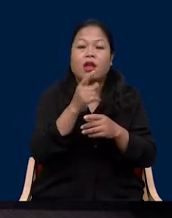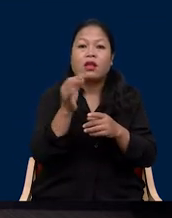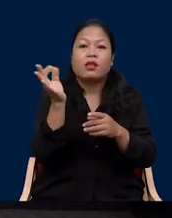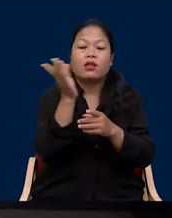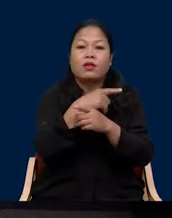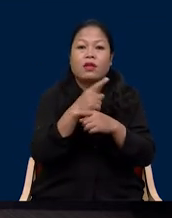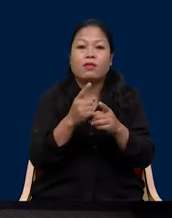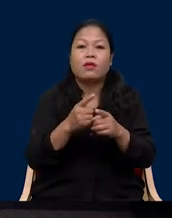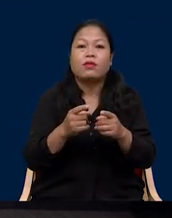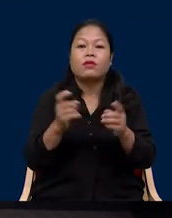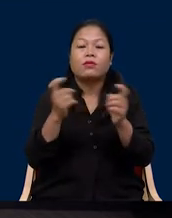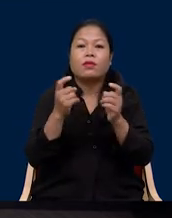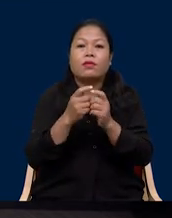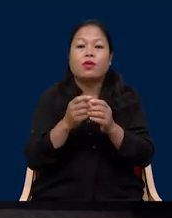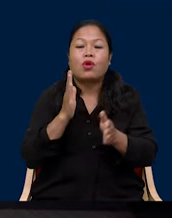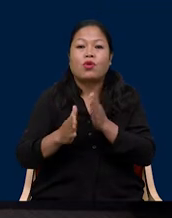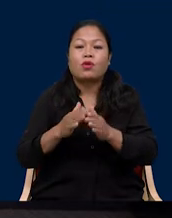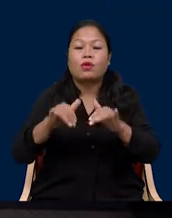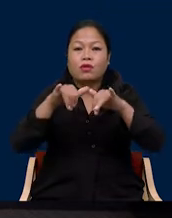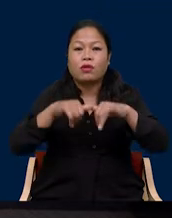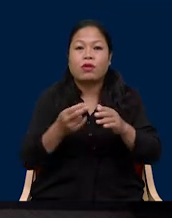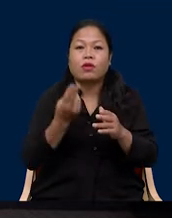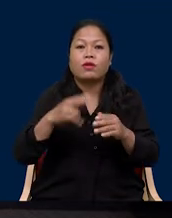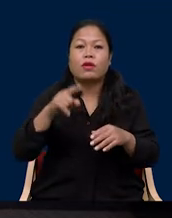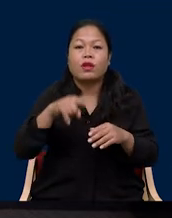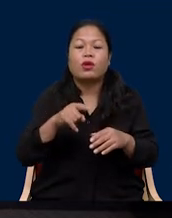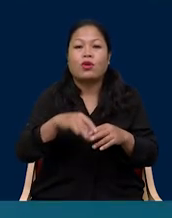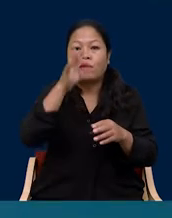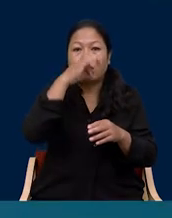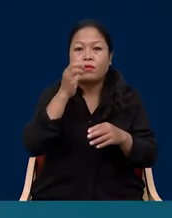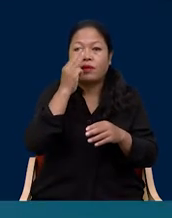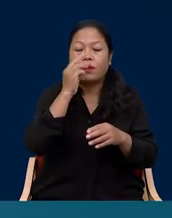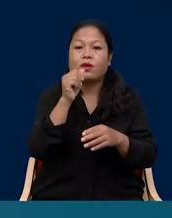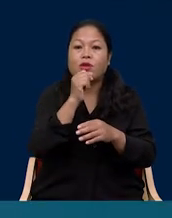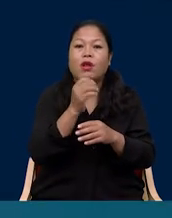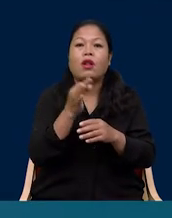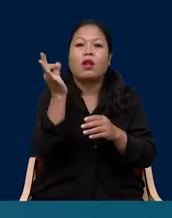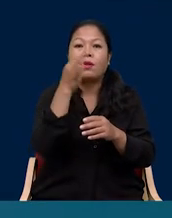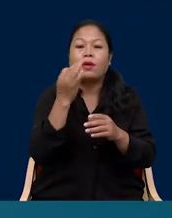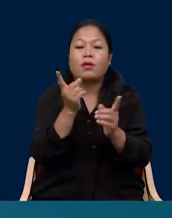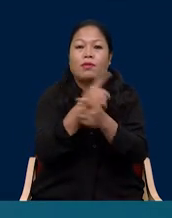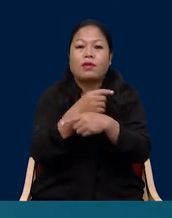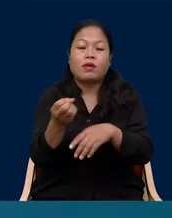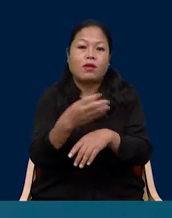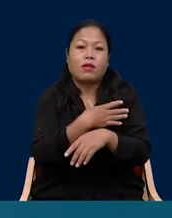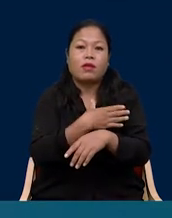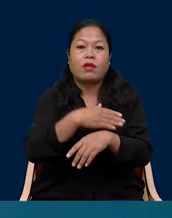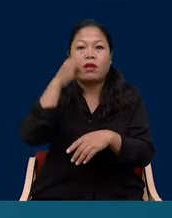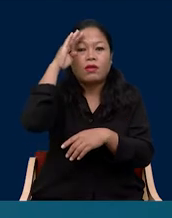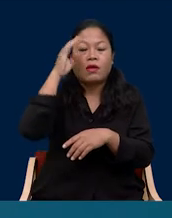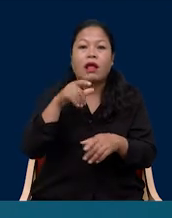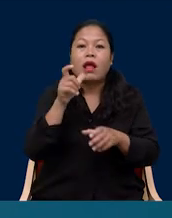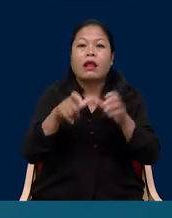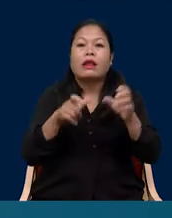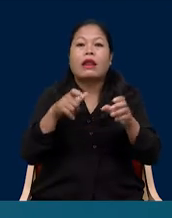जलवायु सम्मेलन योजनाबारे नेपाल सरकारको तयारी रहेको छ। यस सन्दर्भमा जलवायु परिवर्तनको असरबारे